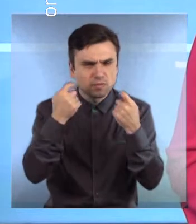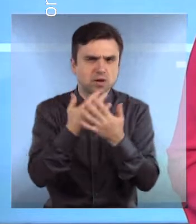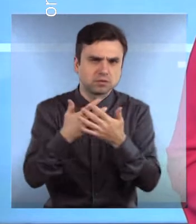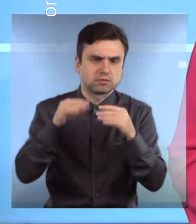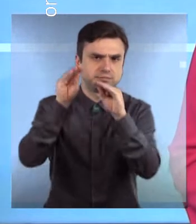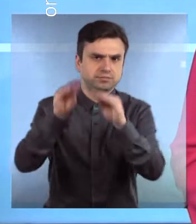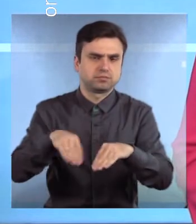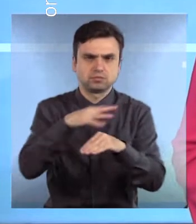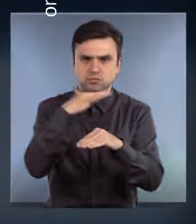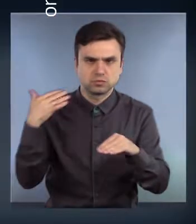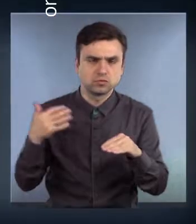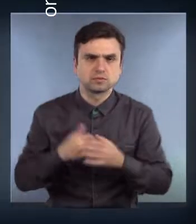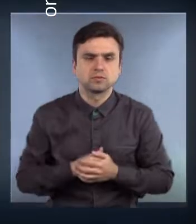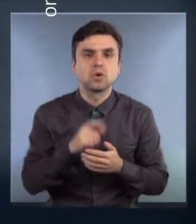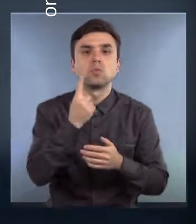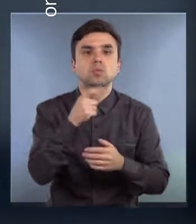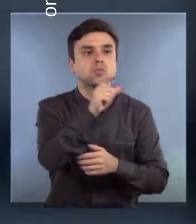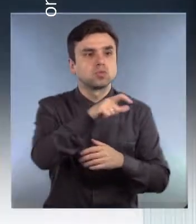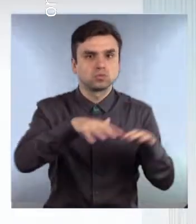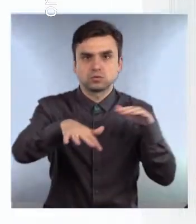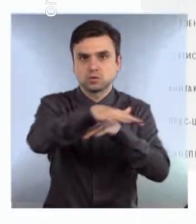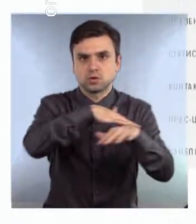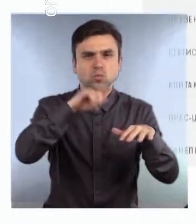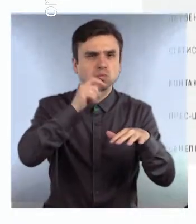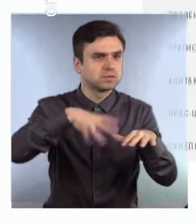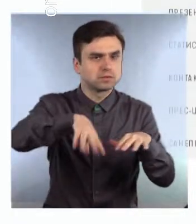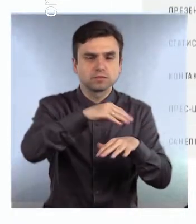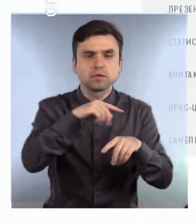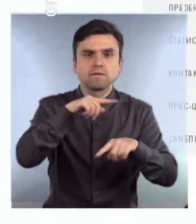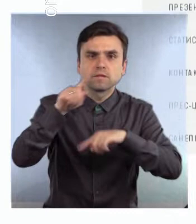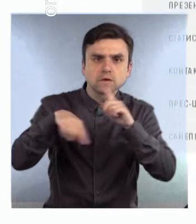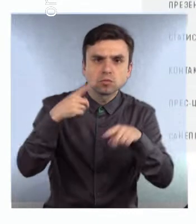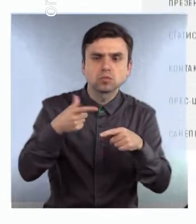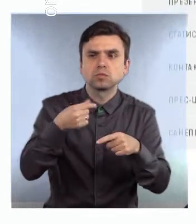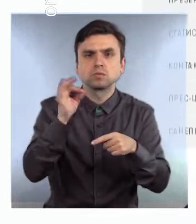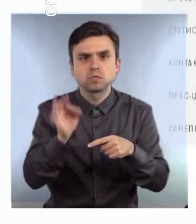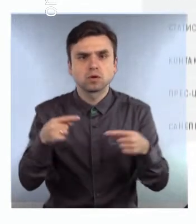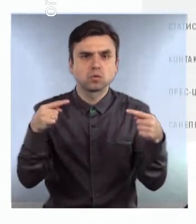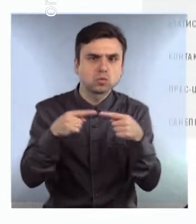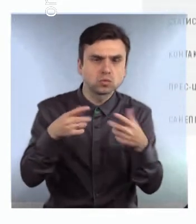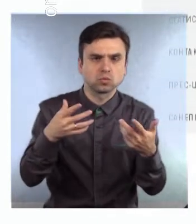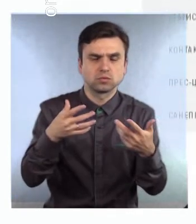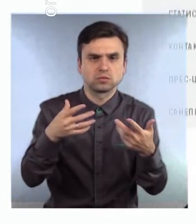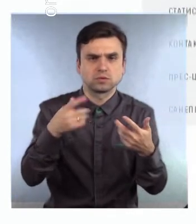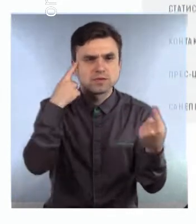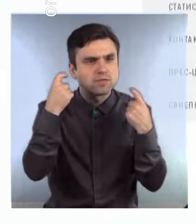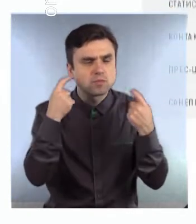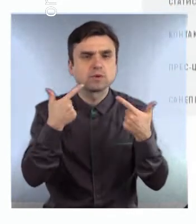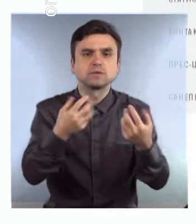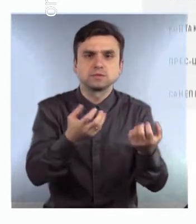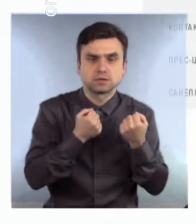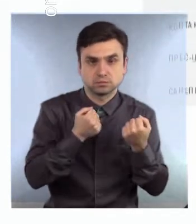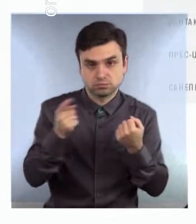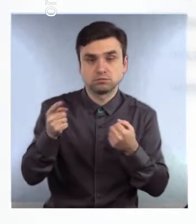про COVID-19. Інформація про появу нового боту з'явилася на урядовому порталі. Відзначається, що також